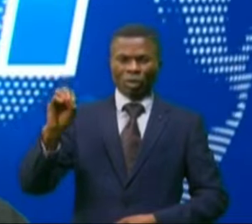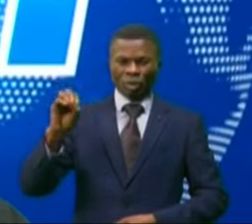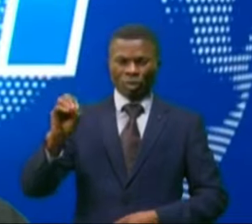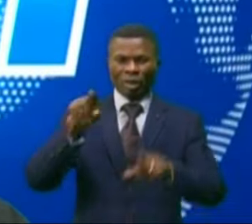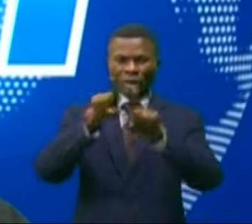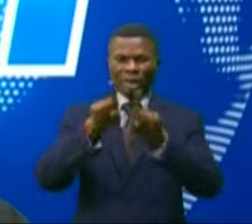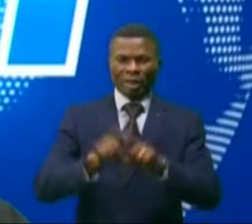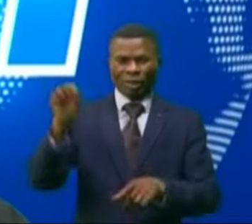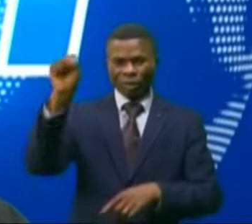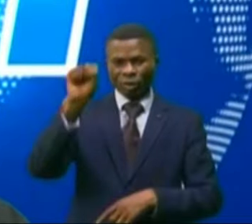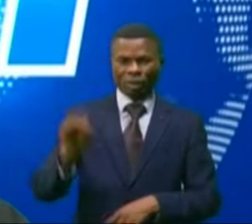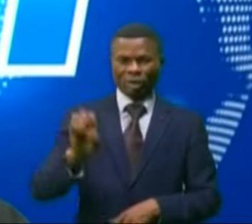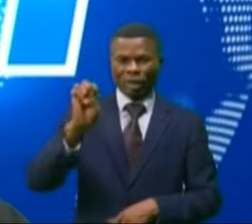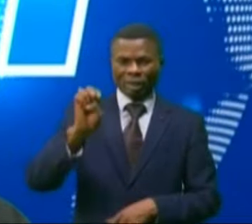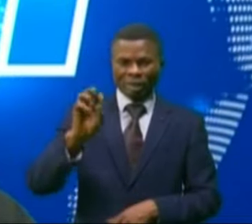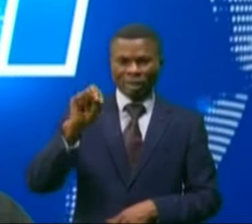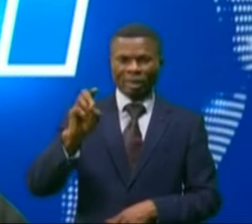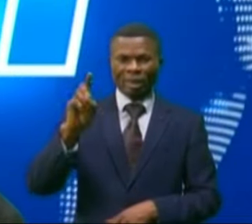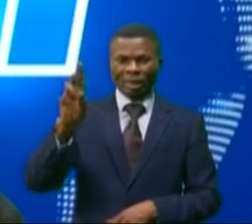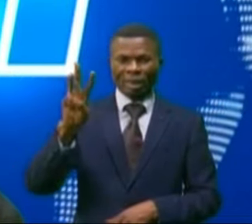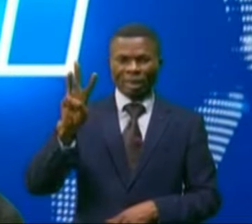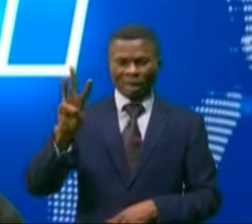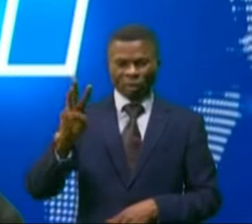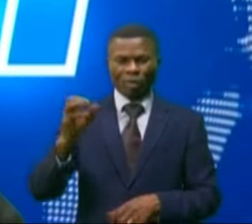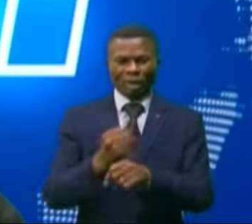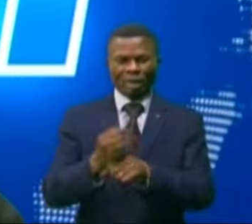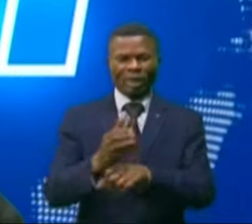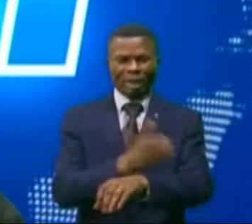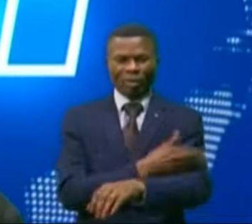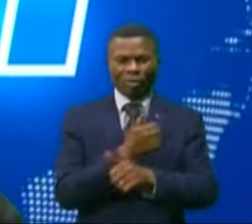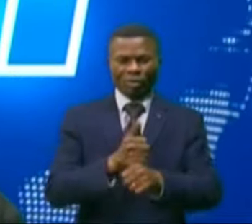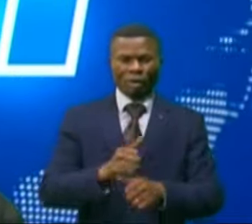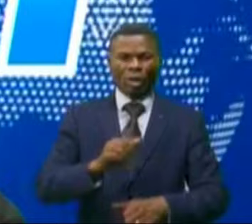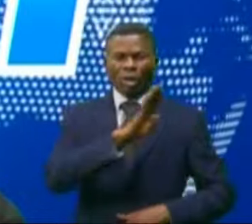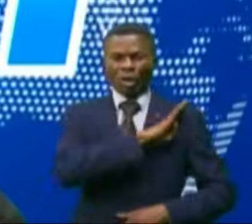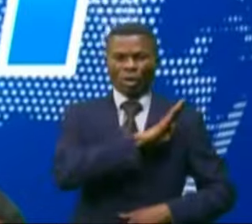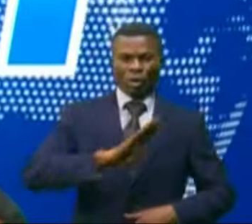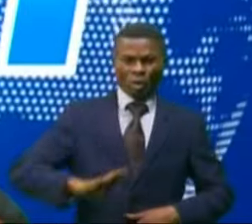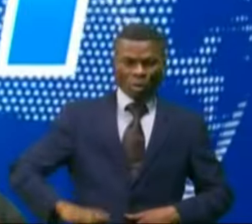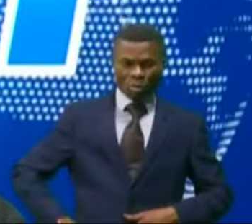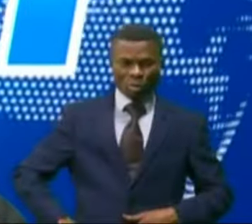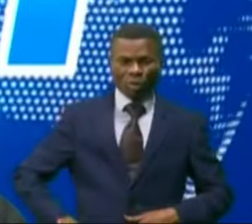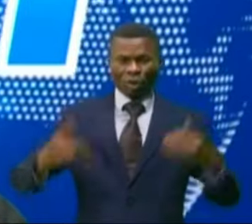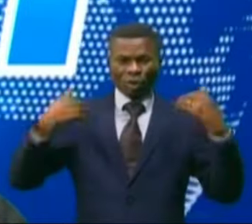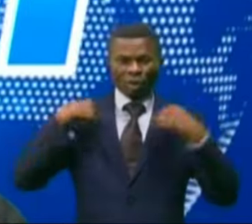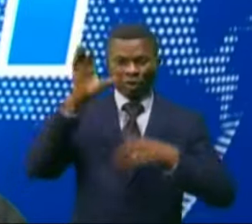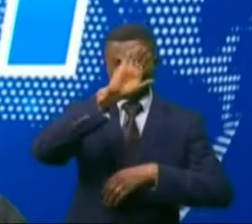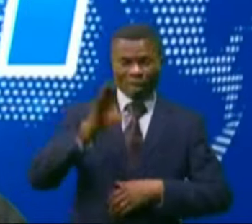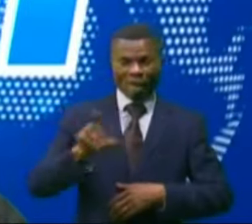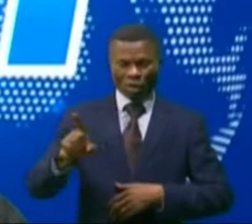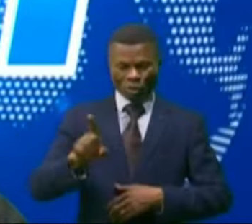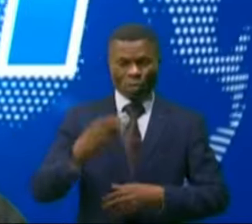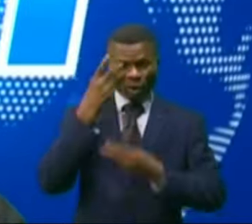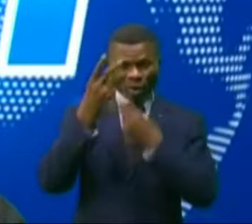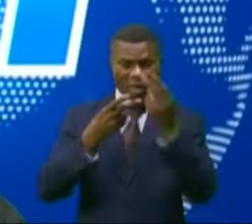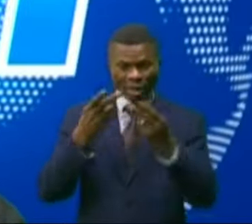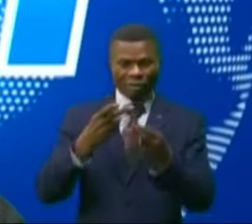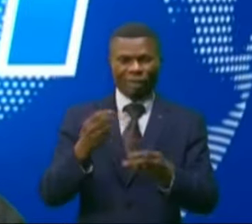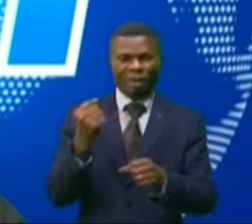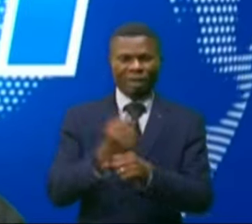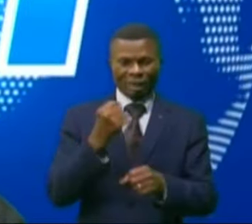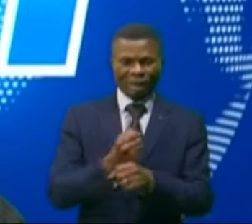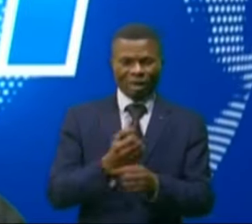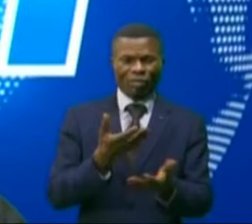de Dilala, avance normalement bien. La bourgmestre de cette municipalité, Françoise Mwangeji, a effectué hier une visite d'inspection de